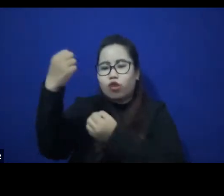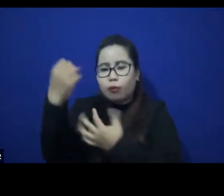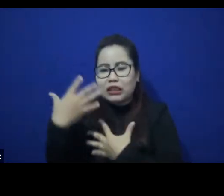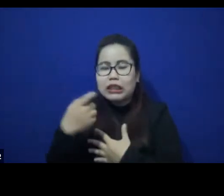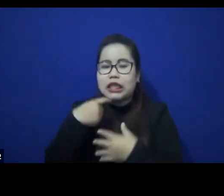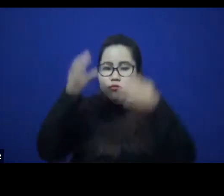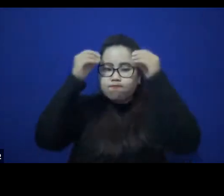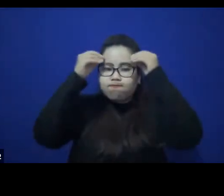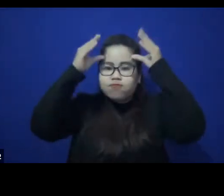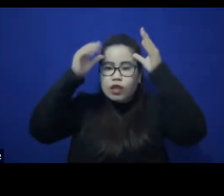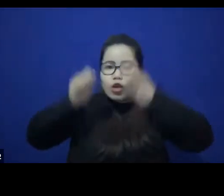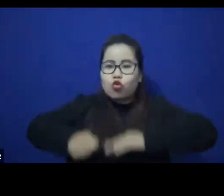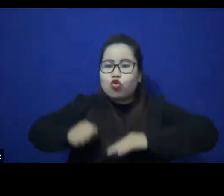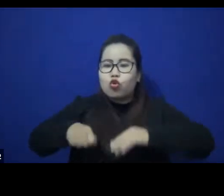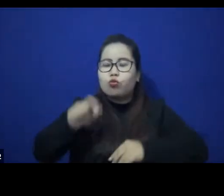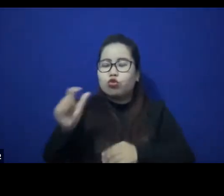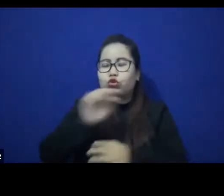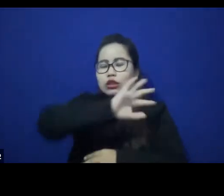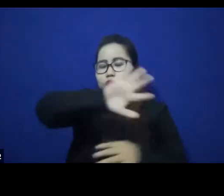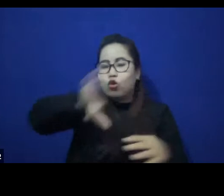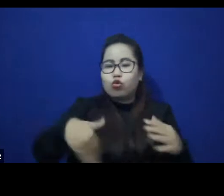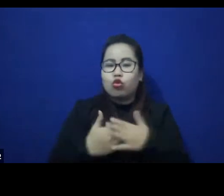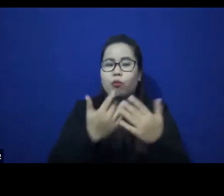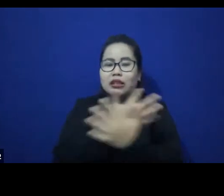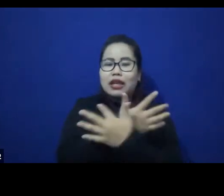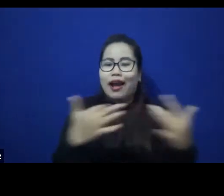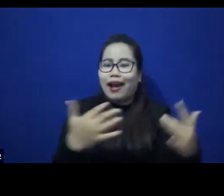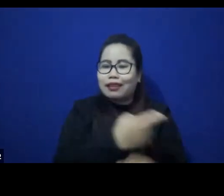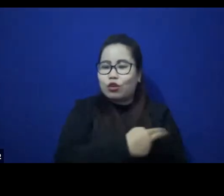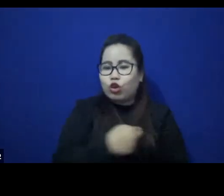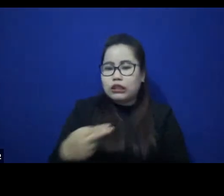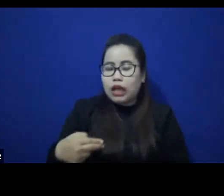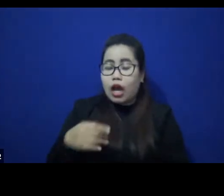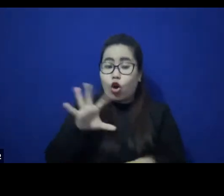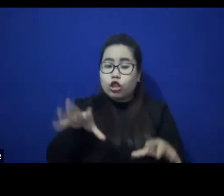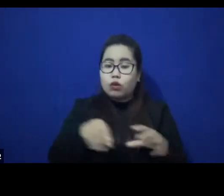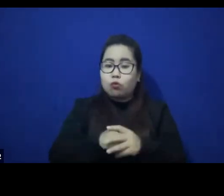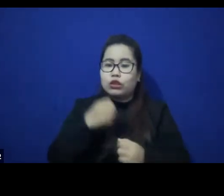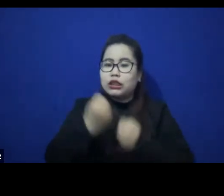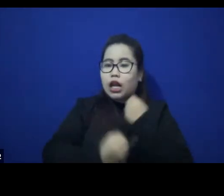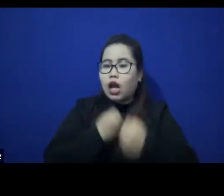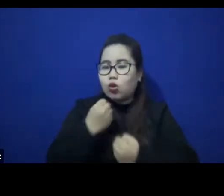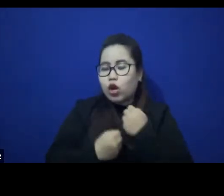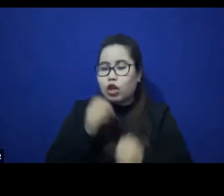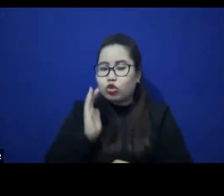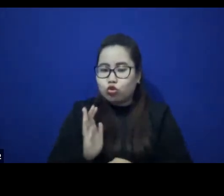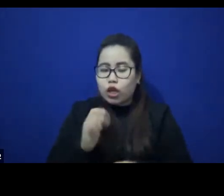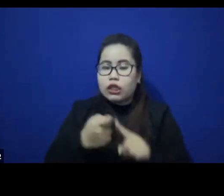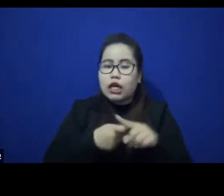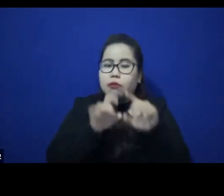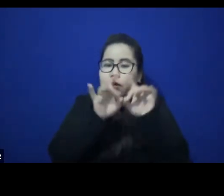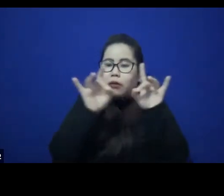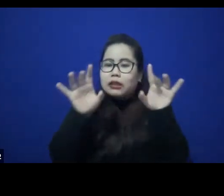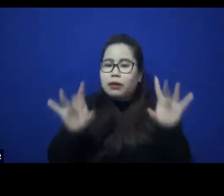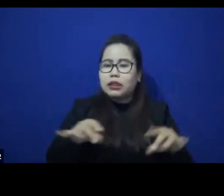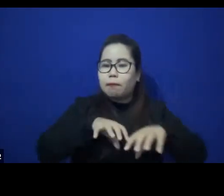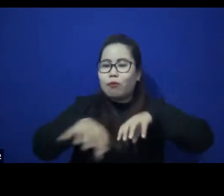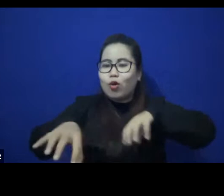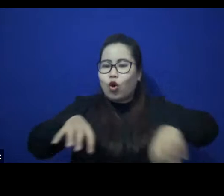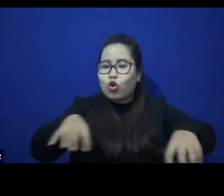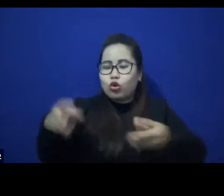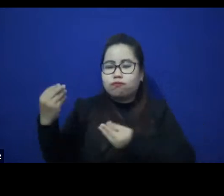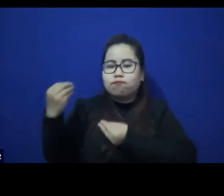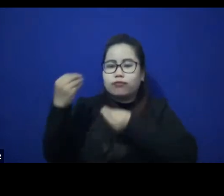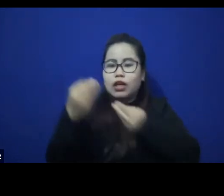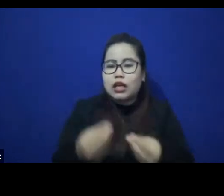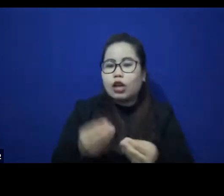masyarakat Indonesia Kontribusi yang kami telah berikan dari perusahaan dengan berbagai produk-produk yang kami berikan